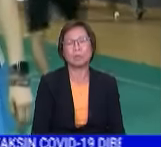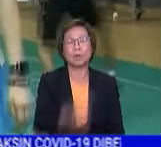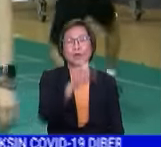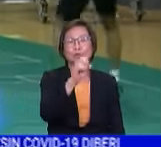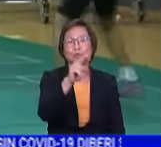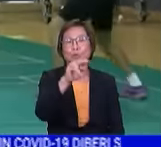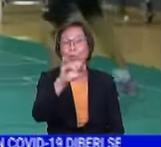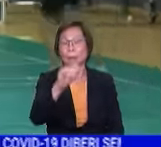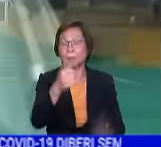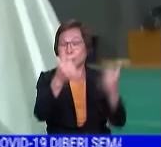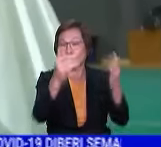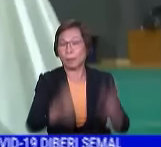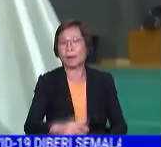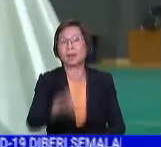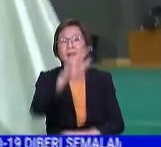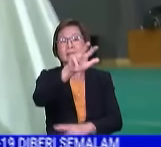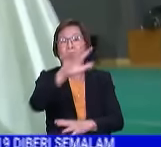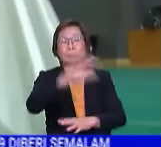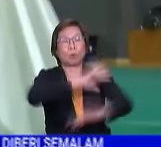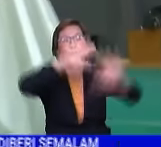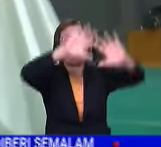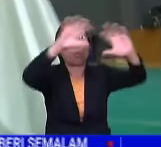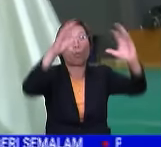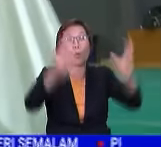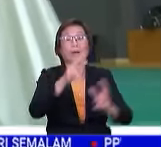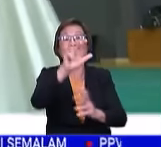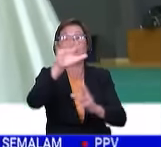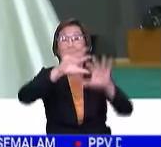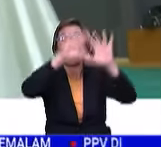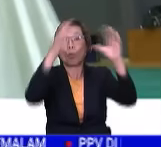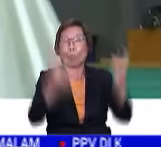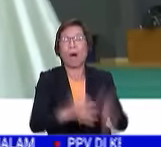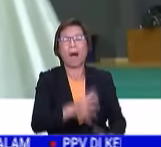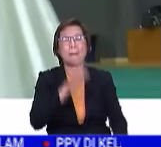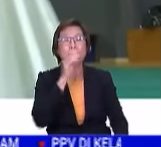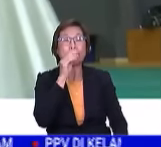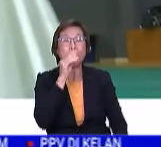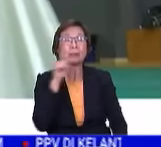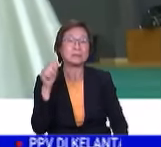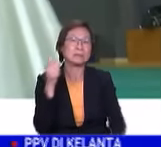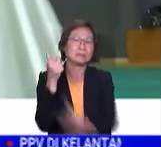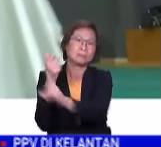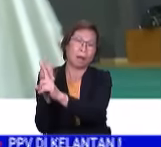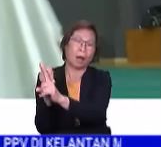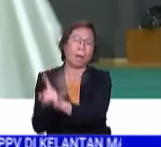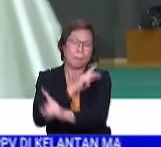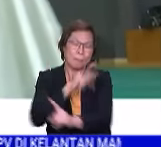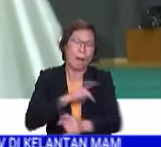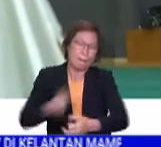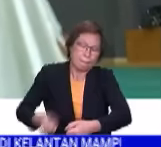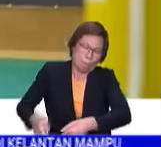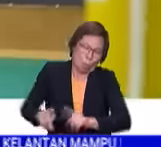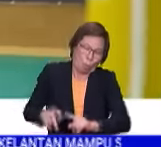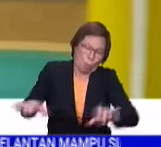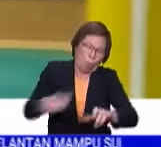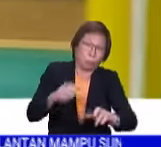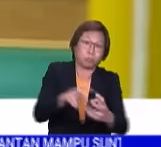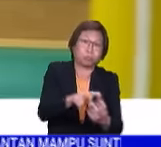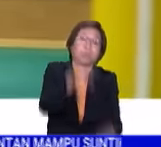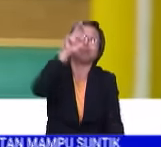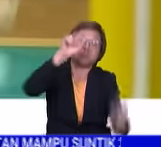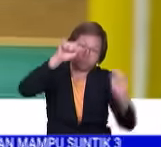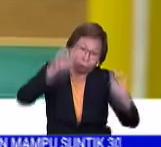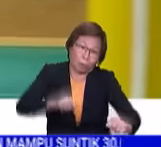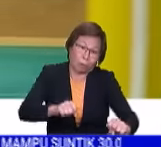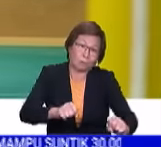Sonia yang juga pemain ke-35 dunia bagaimanapun menegaskan dirinya masih tetap memiliki peluang untuk melakukan kejutan